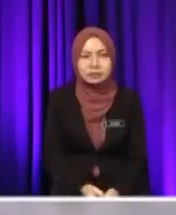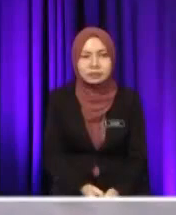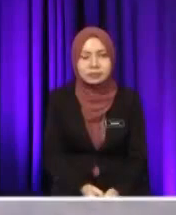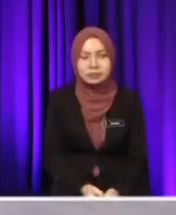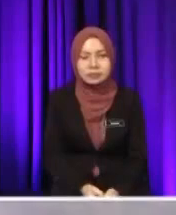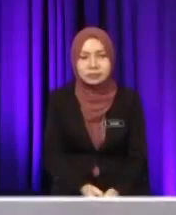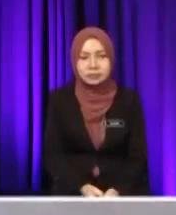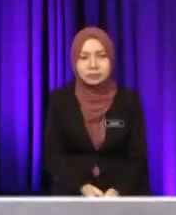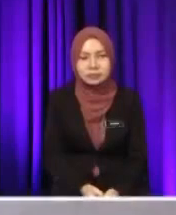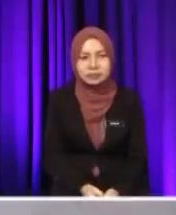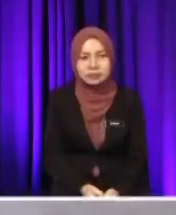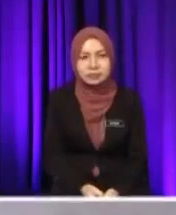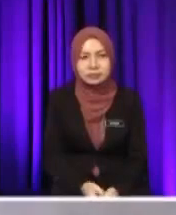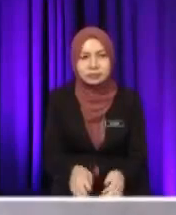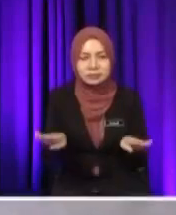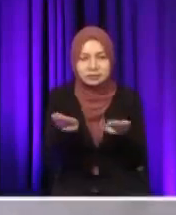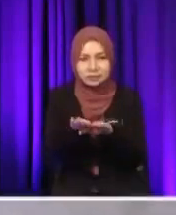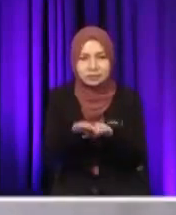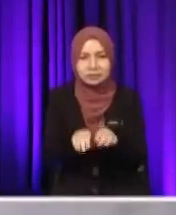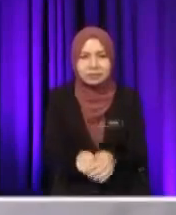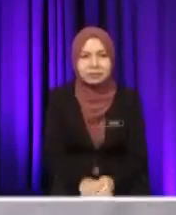Okey. Itu dia. Okey.